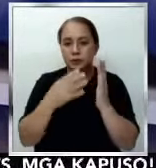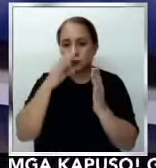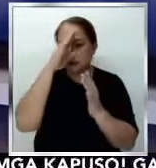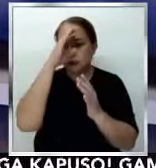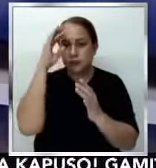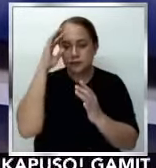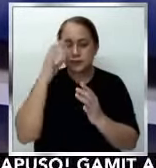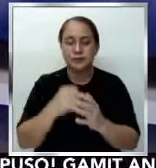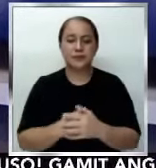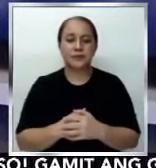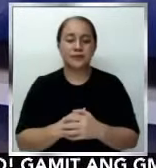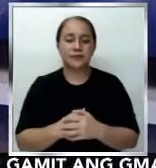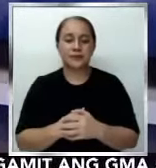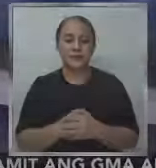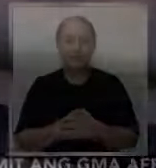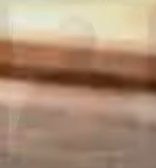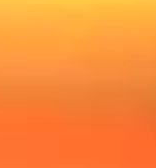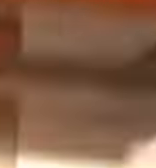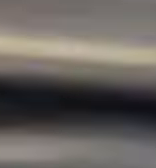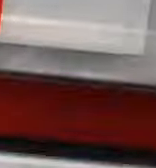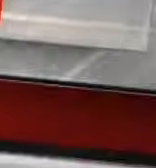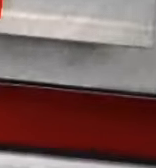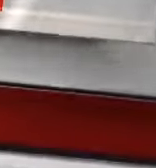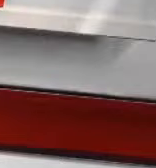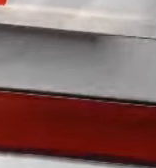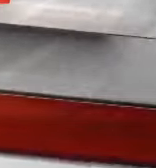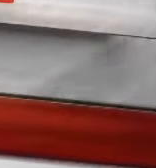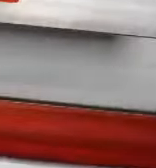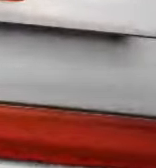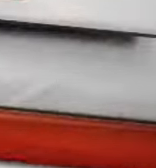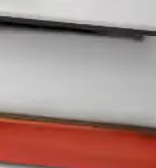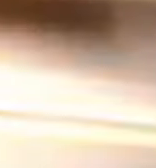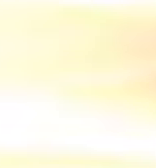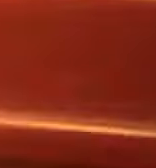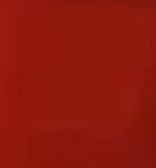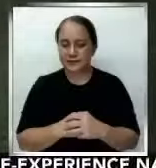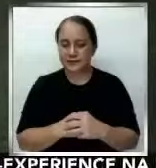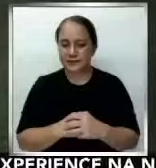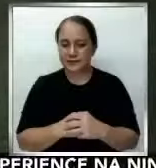naman ang tinutukan live ni Rafi Tima. Rafi.